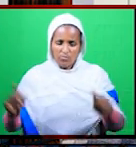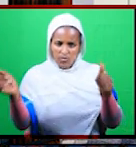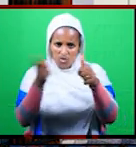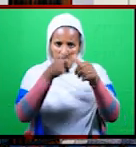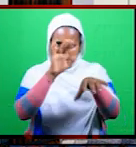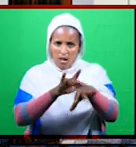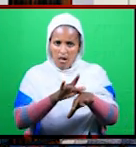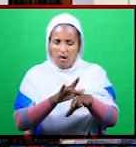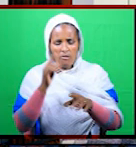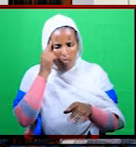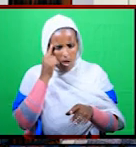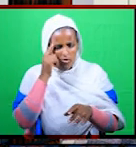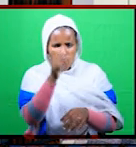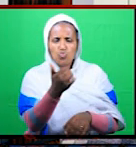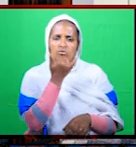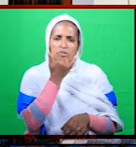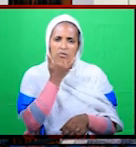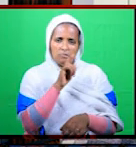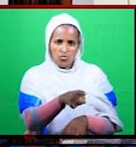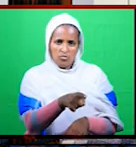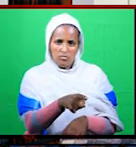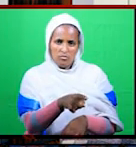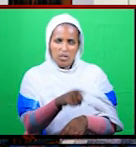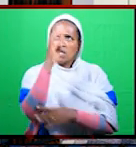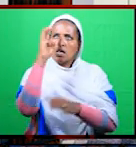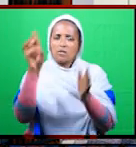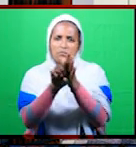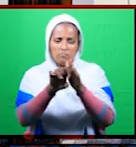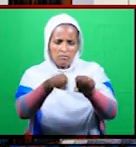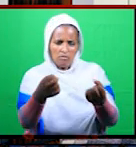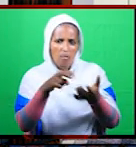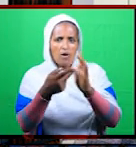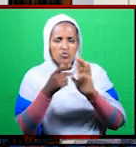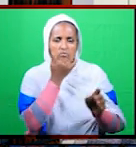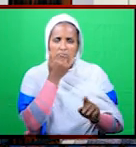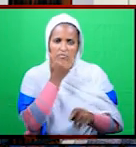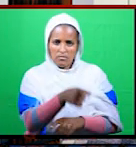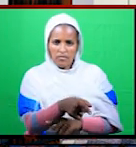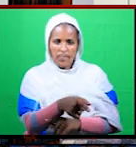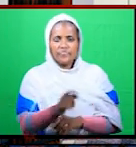ለማፍረስ መጀመሪያ ማሰቧ በራሱ ስህተት ነው። ስህተት ነው፣ ማፍረስ ነው፣ ሕገ እግዚአብሔር ማፍረስ ነው።